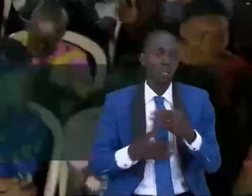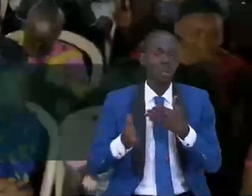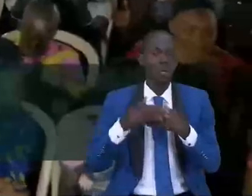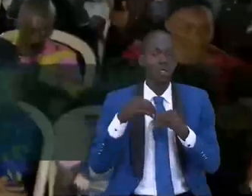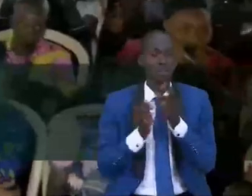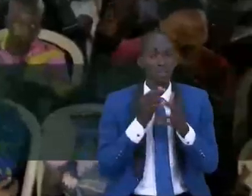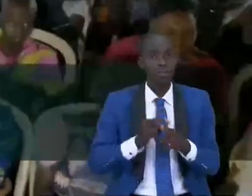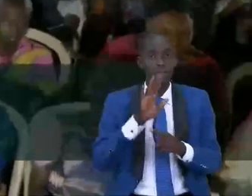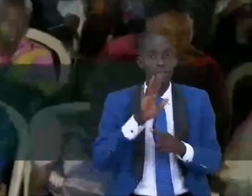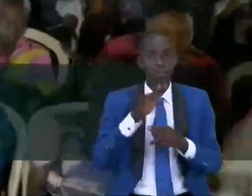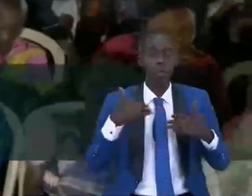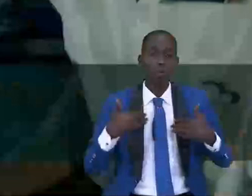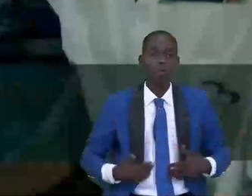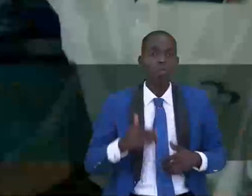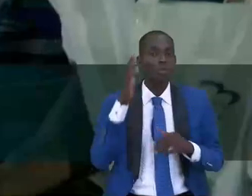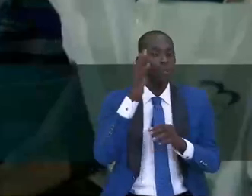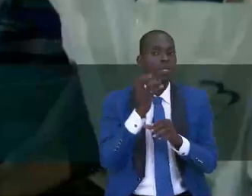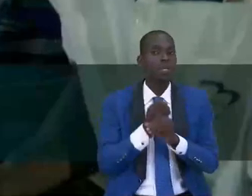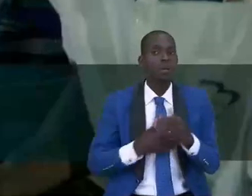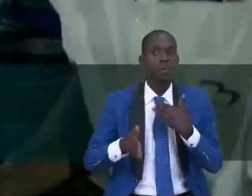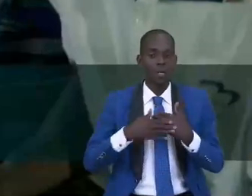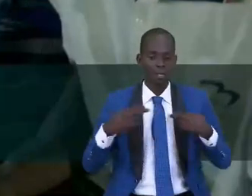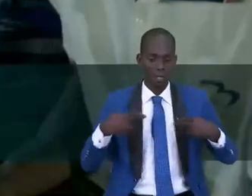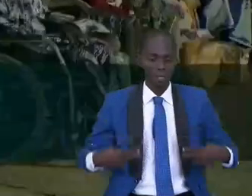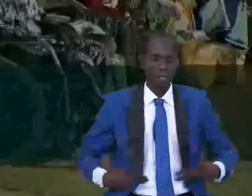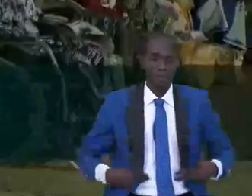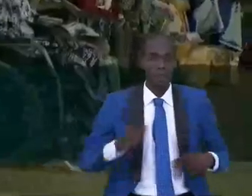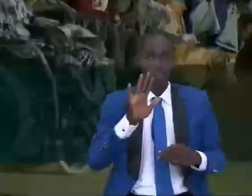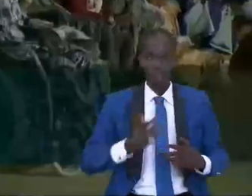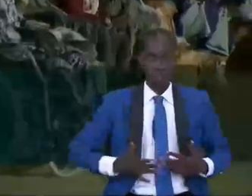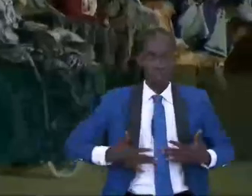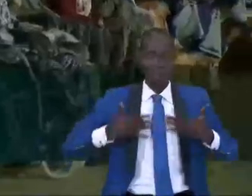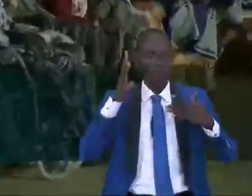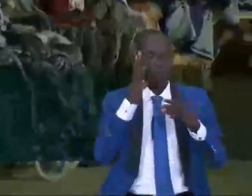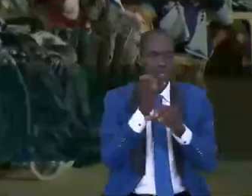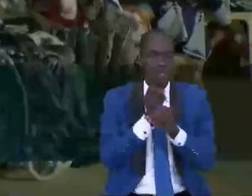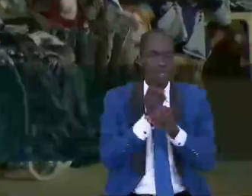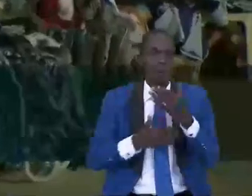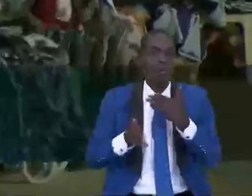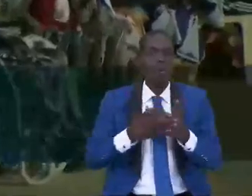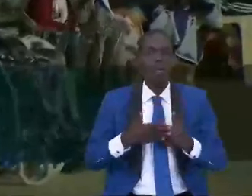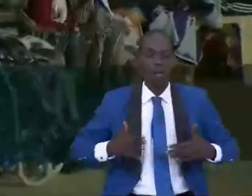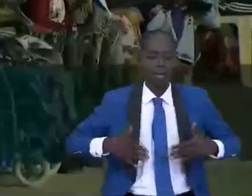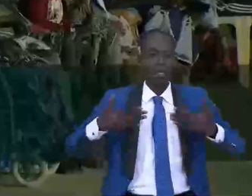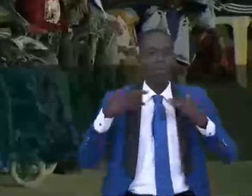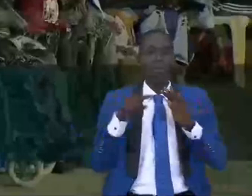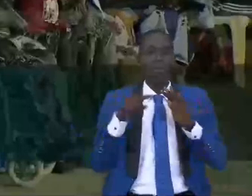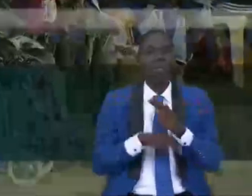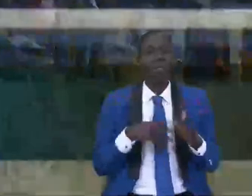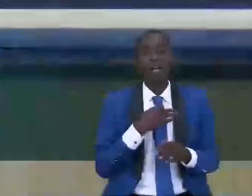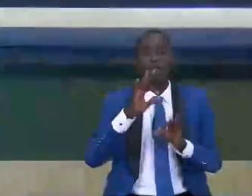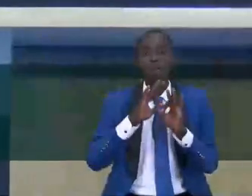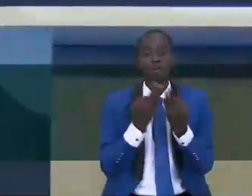devenir complètement guéri, vous serez guéri, votre vie sera rétablie et votre